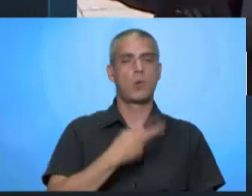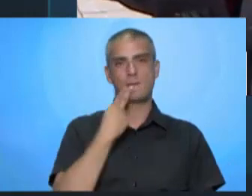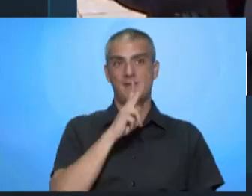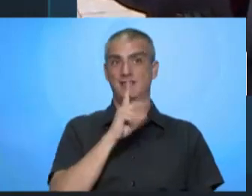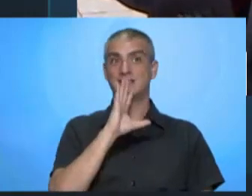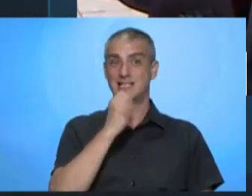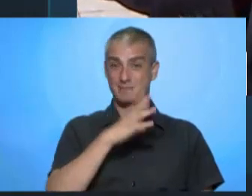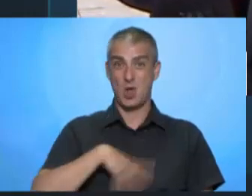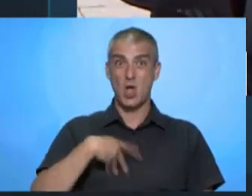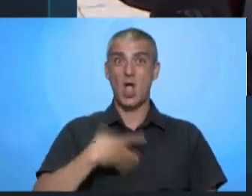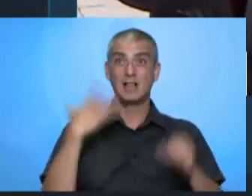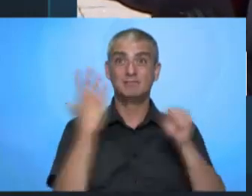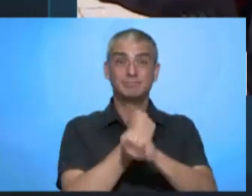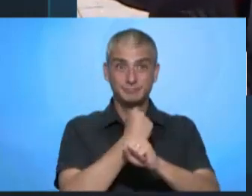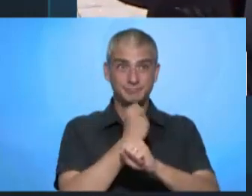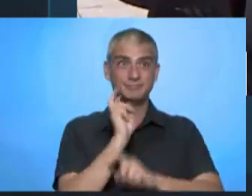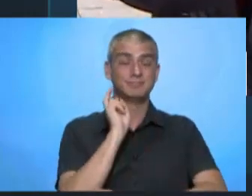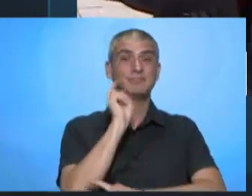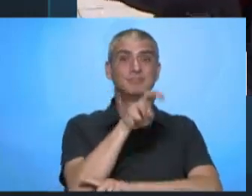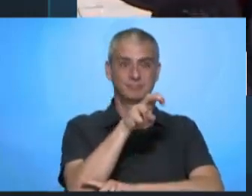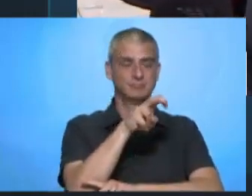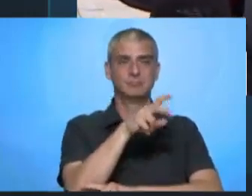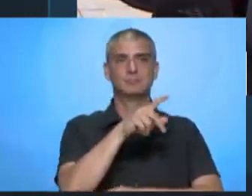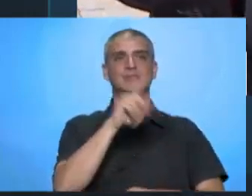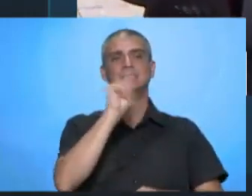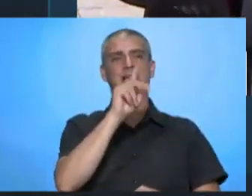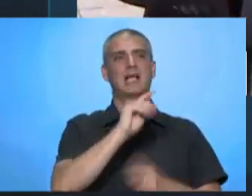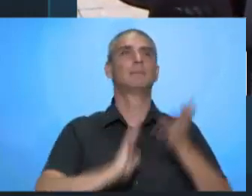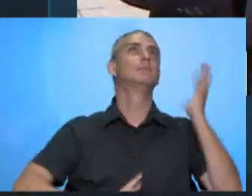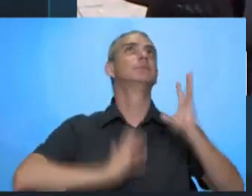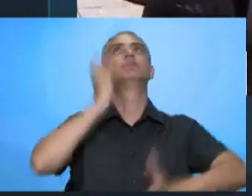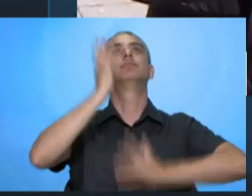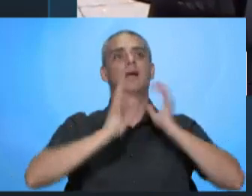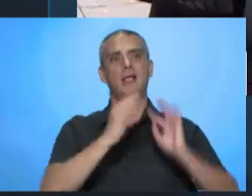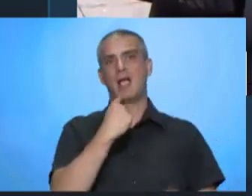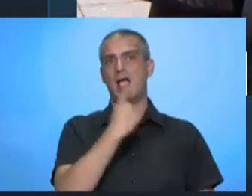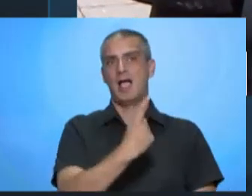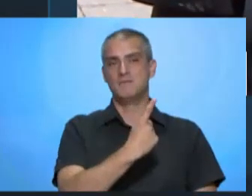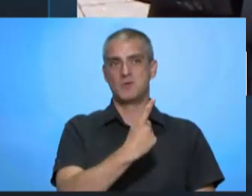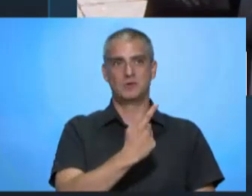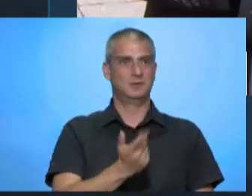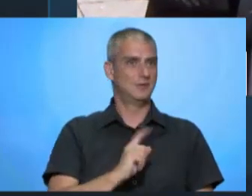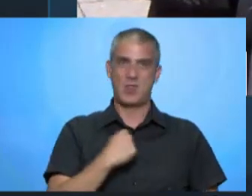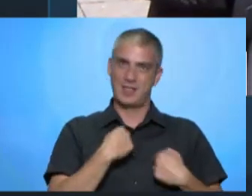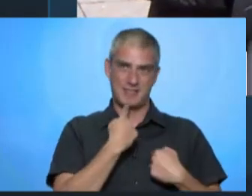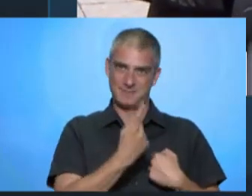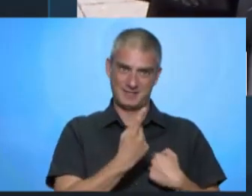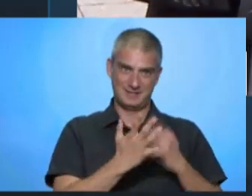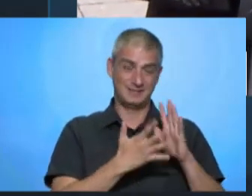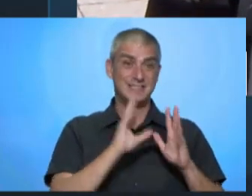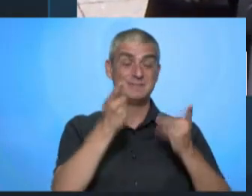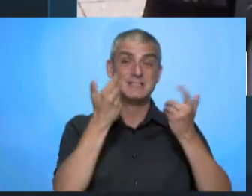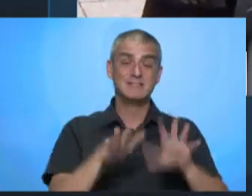שבמידה וקרואטיה תנצח ותעלה לגמר, זאגרב תעלה בלהבות. זה ציטוט של הקרואטים, לא ציטוט שלי. במקרה של